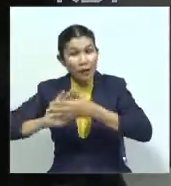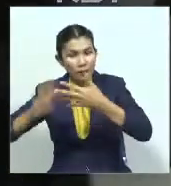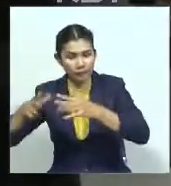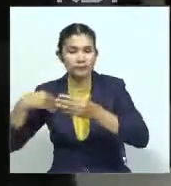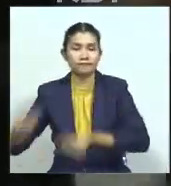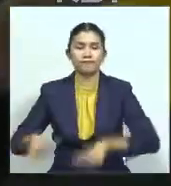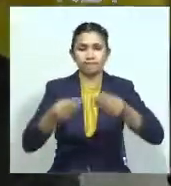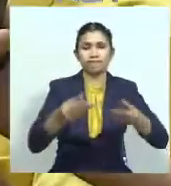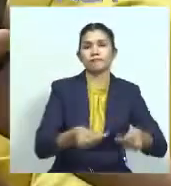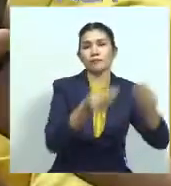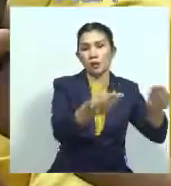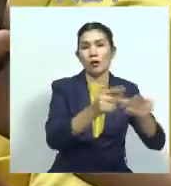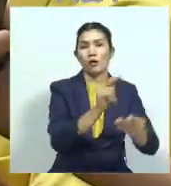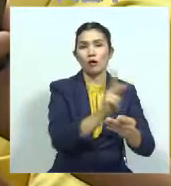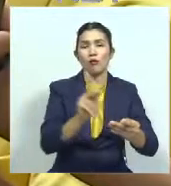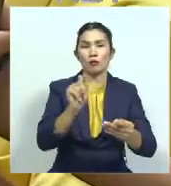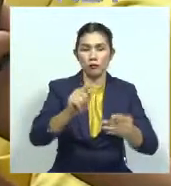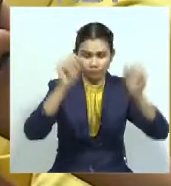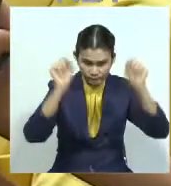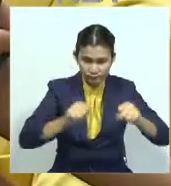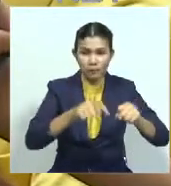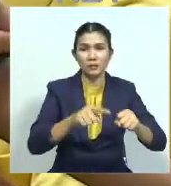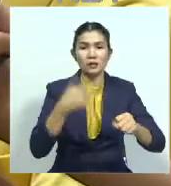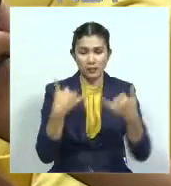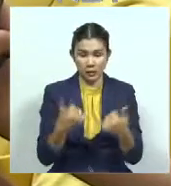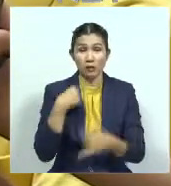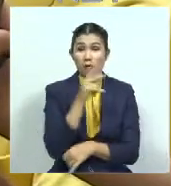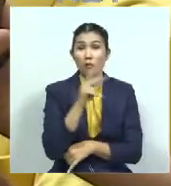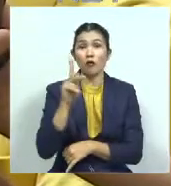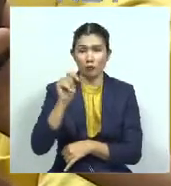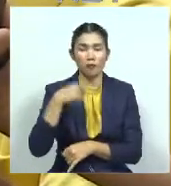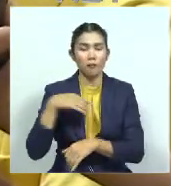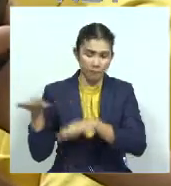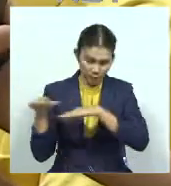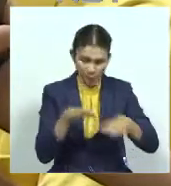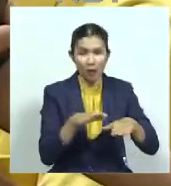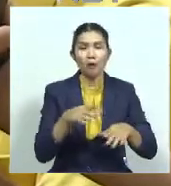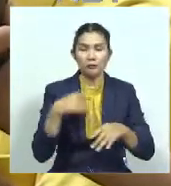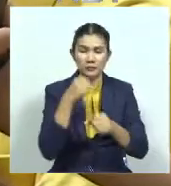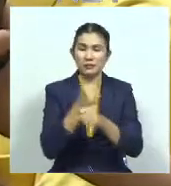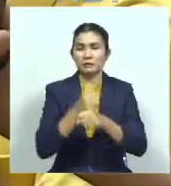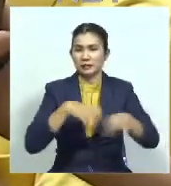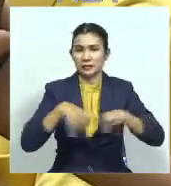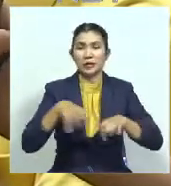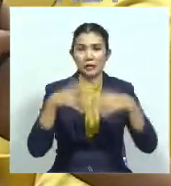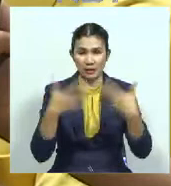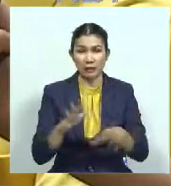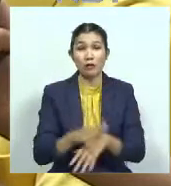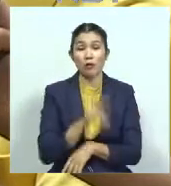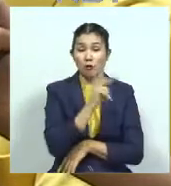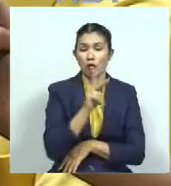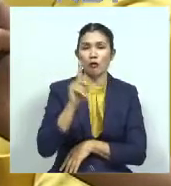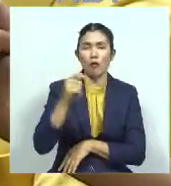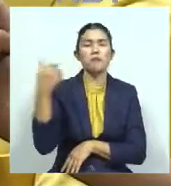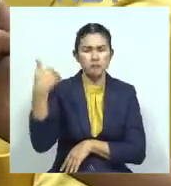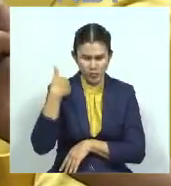ประชุมกกต.เพื่อให้มีมติซึ่งกกต.ก็ได้เตรียมแนวทางการคำนวณส.ส.บัญชีรายชื่อไว้พร้อมแล้วย้ำว่ากกต.มีสูตรคำน